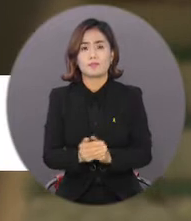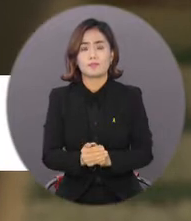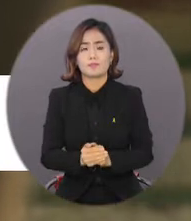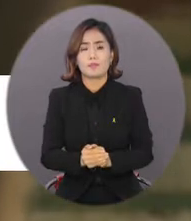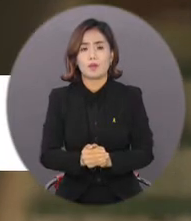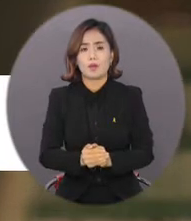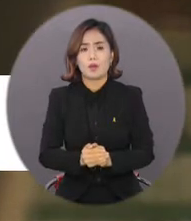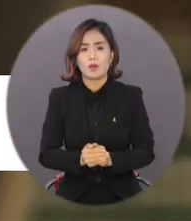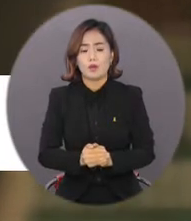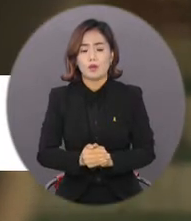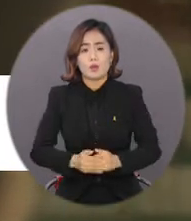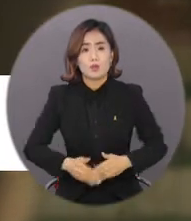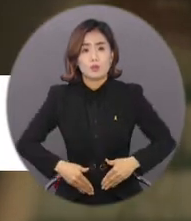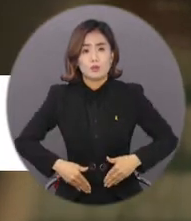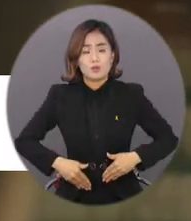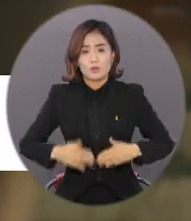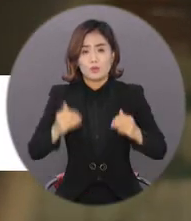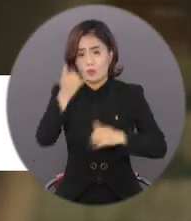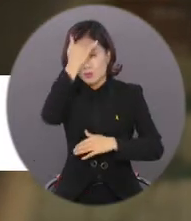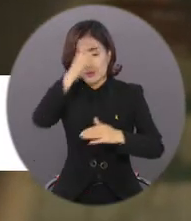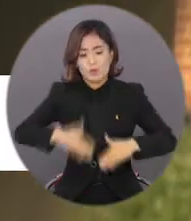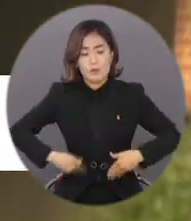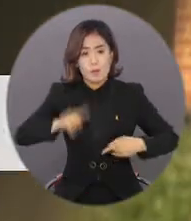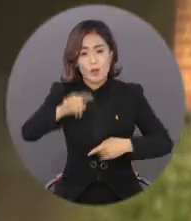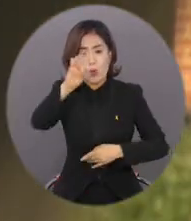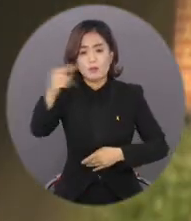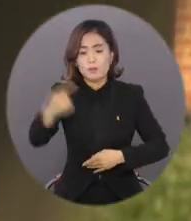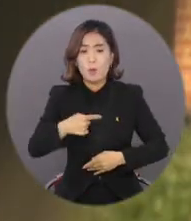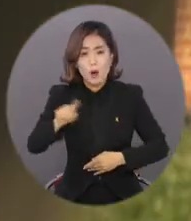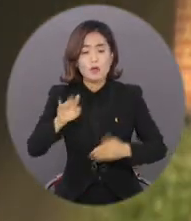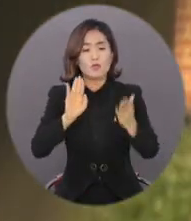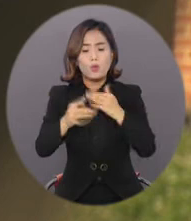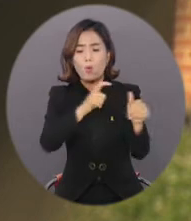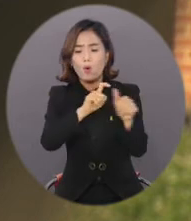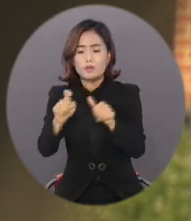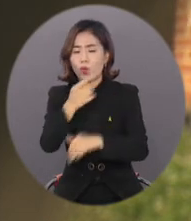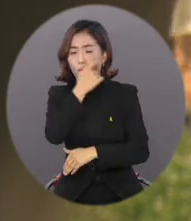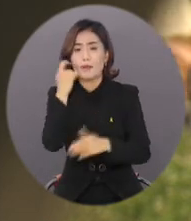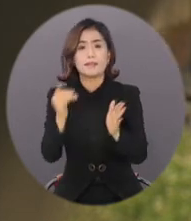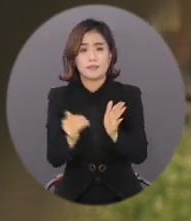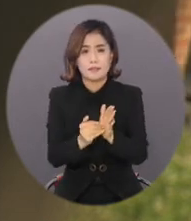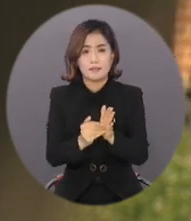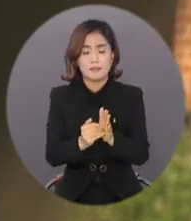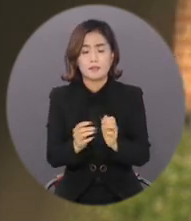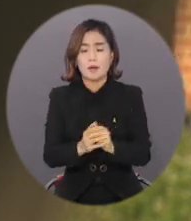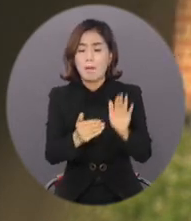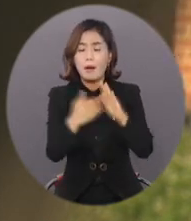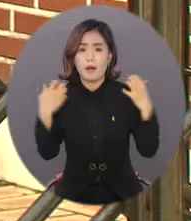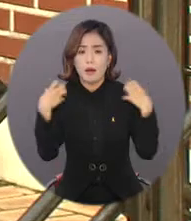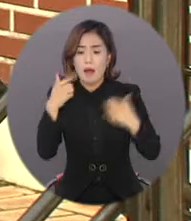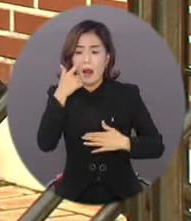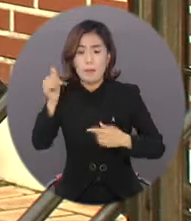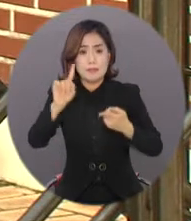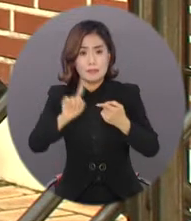이들은 충남 아산에서 일하고 있는 아버지가 최근 광주 집에 왔다 가면서 확진된 것으로 확인됐고, 방역당국은